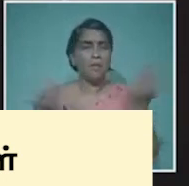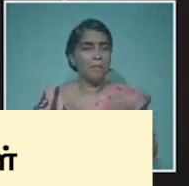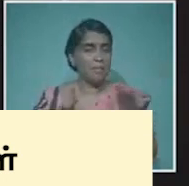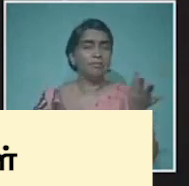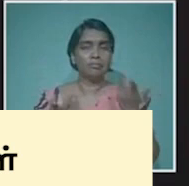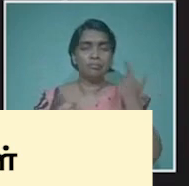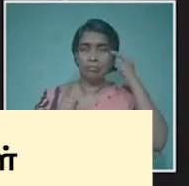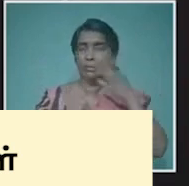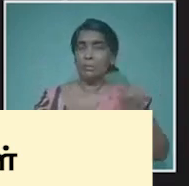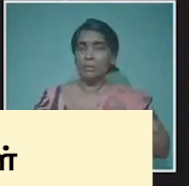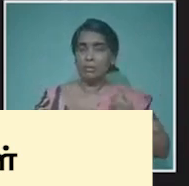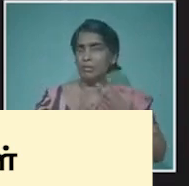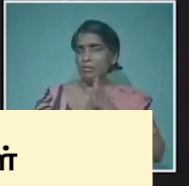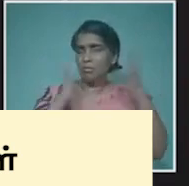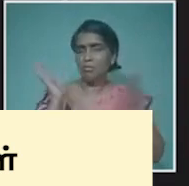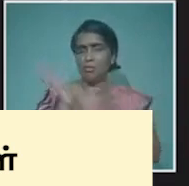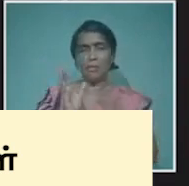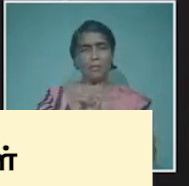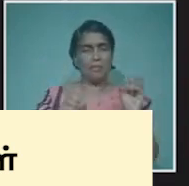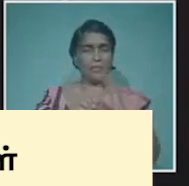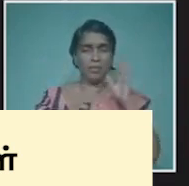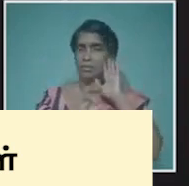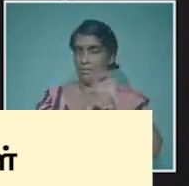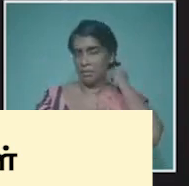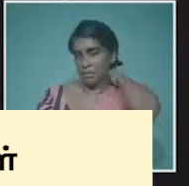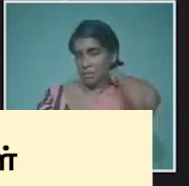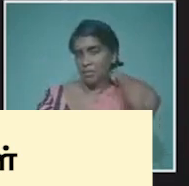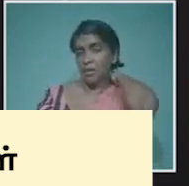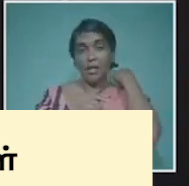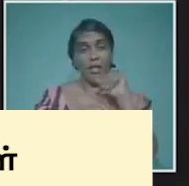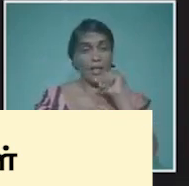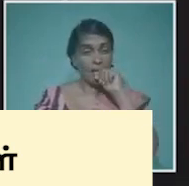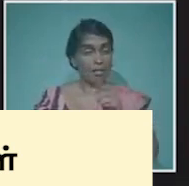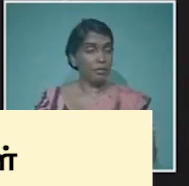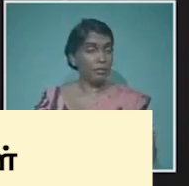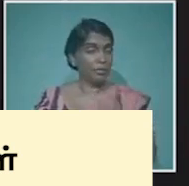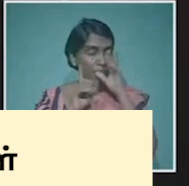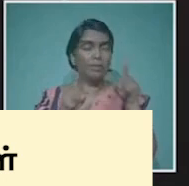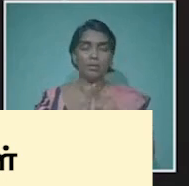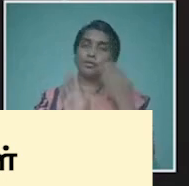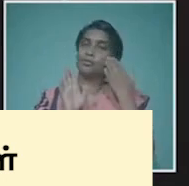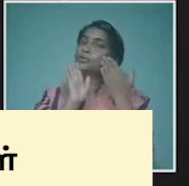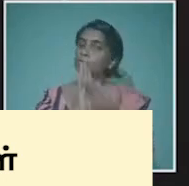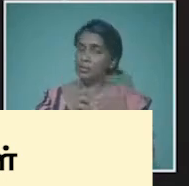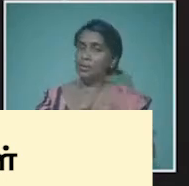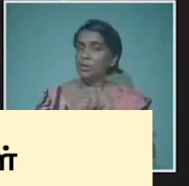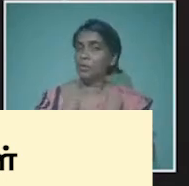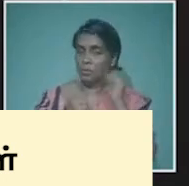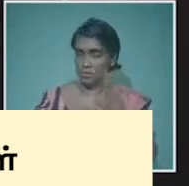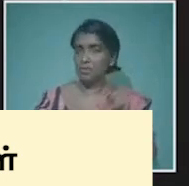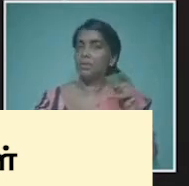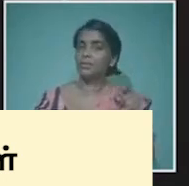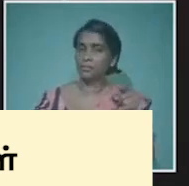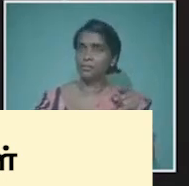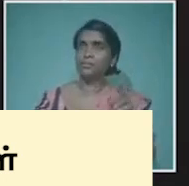சொன்னார்கள். அந்த குற்றச்சாட்டை மிக உண்மையான குற்றச்சாட்டு என்பது போல ஊடகங்கள் கொண்டு சென்றன. அதே போன்றுதான் கொத்தரொட்டிக்குள் இருக்கின்ற இந்த கர்ப்பத்தடை